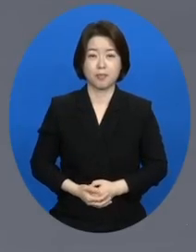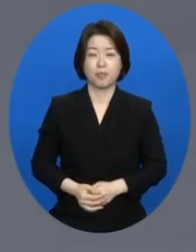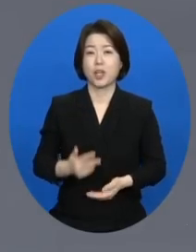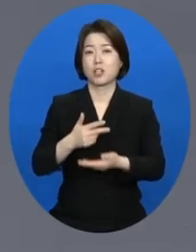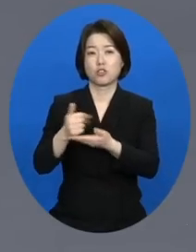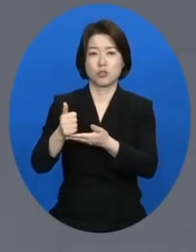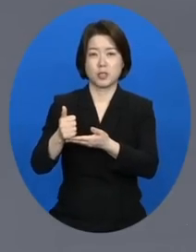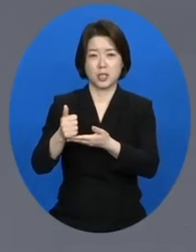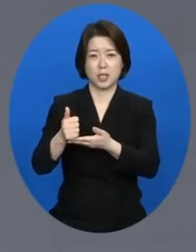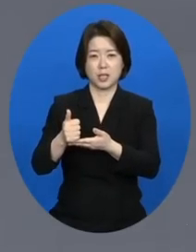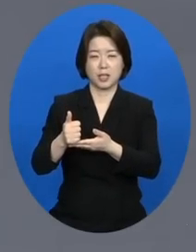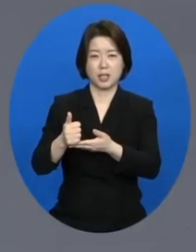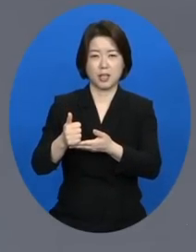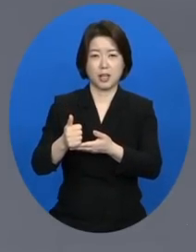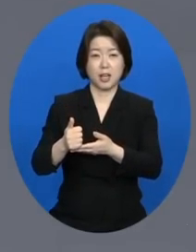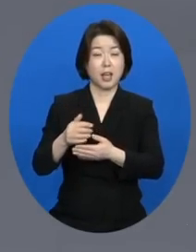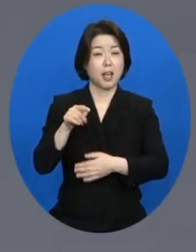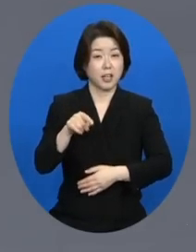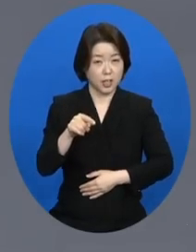주님께 그나마